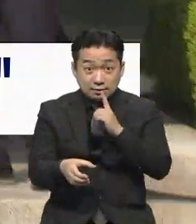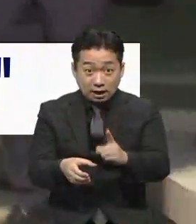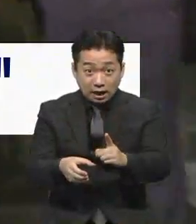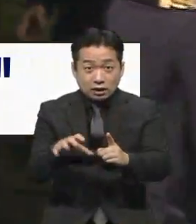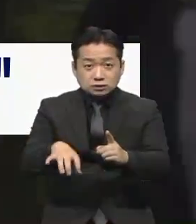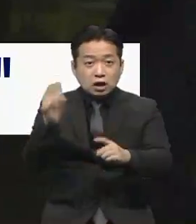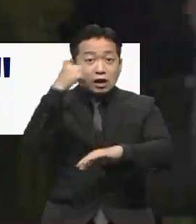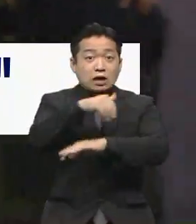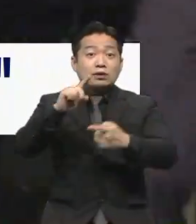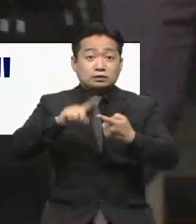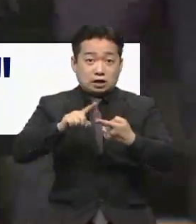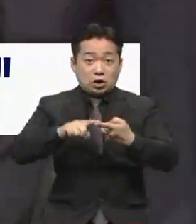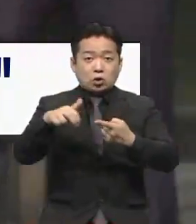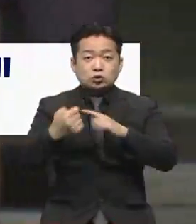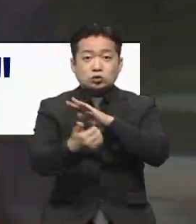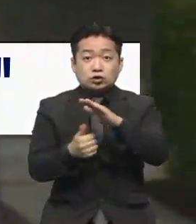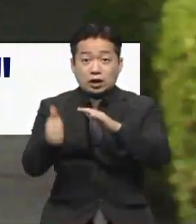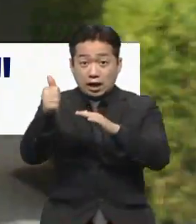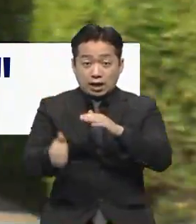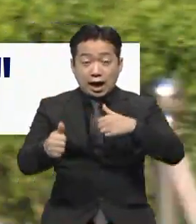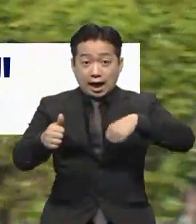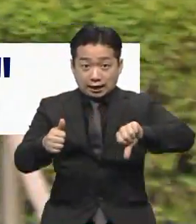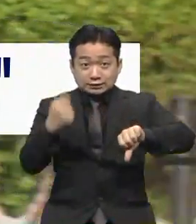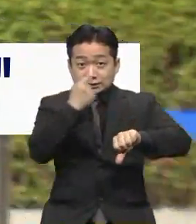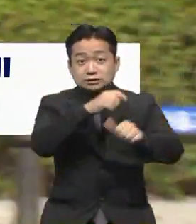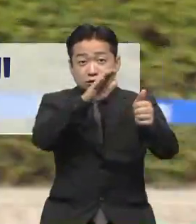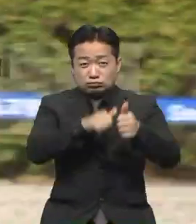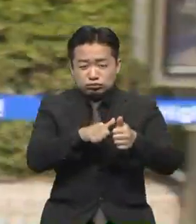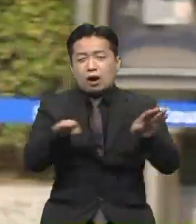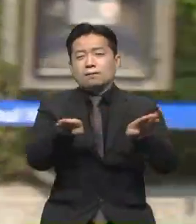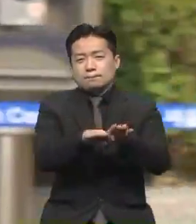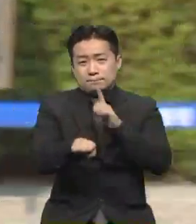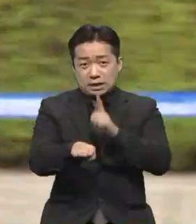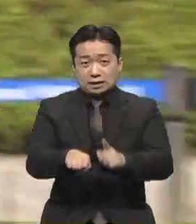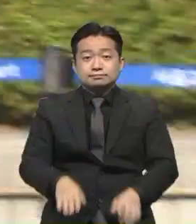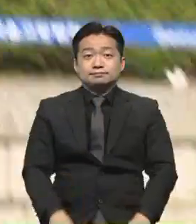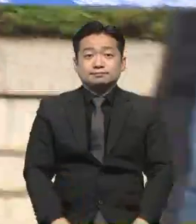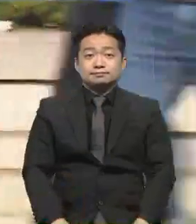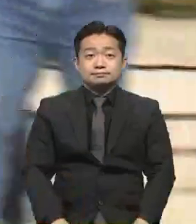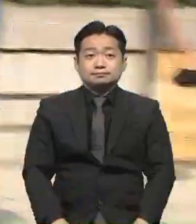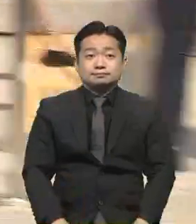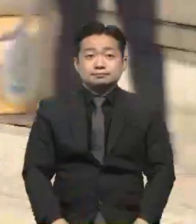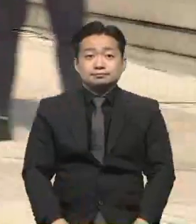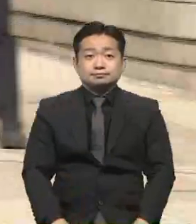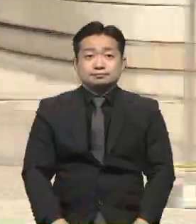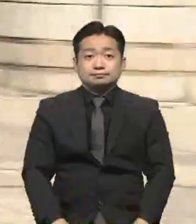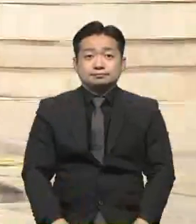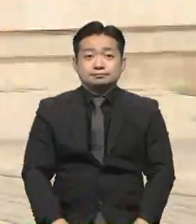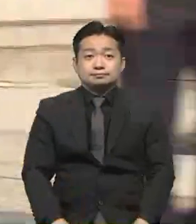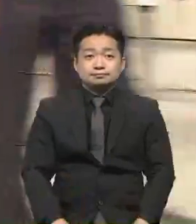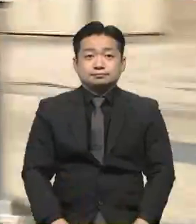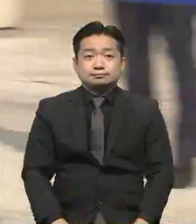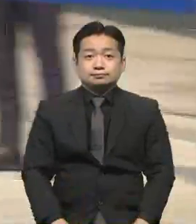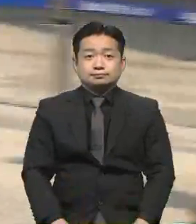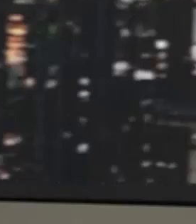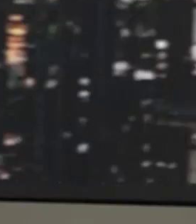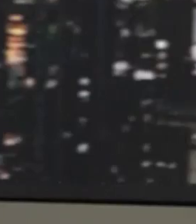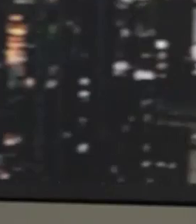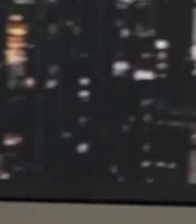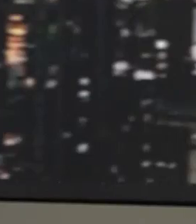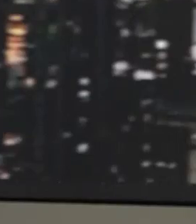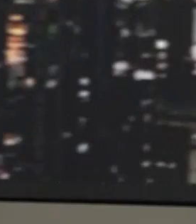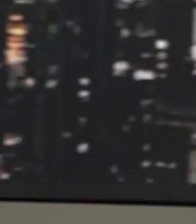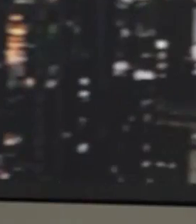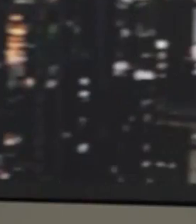당초 계획했던 조 전 장관 아들은 증인으로 부르지 않겠다고 밝혔습니다. SBS 안희재입니다.